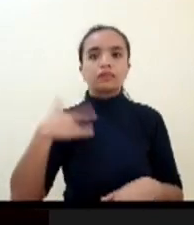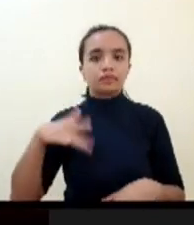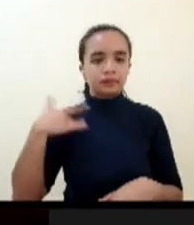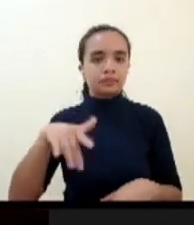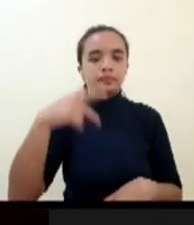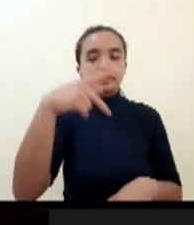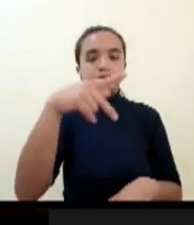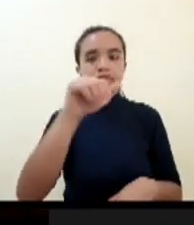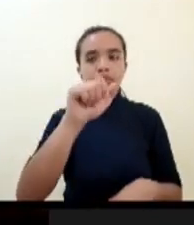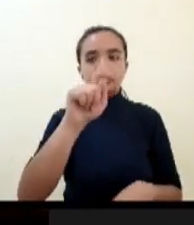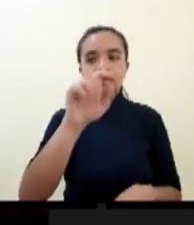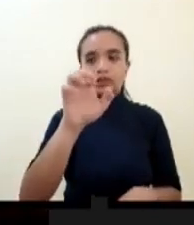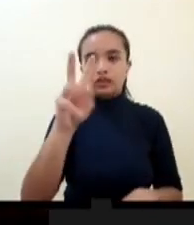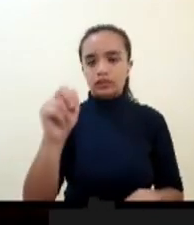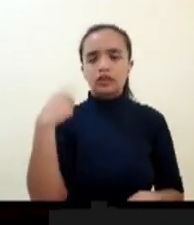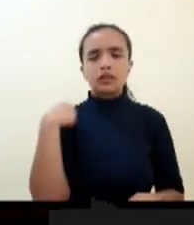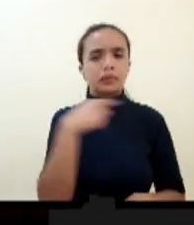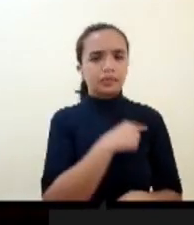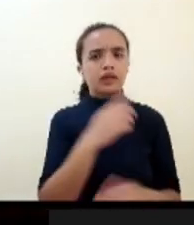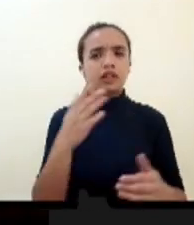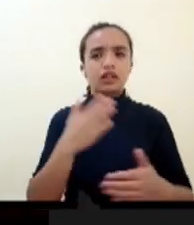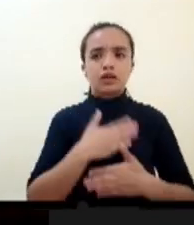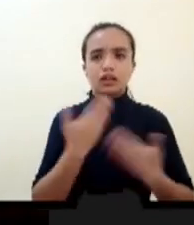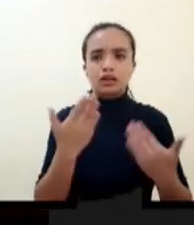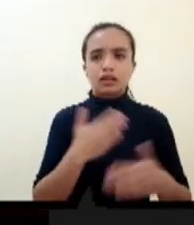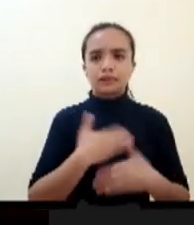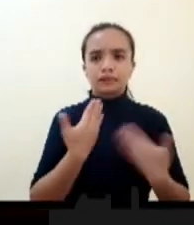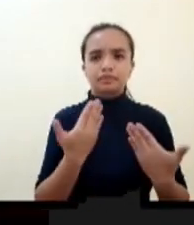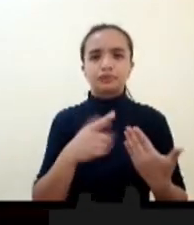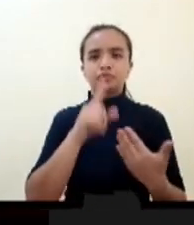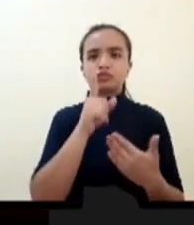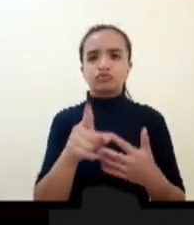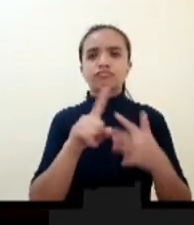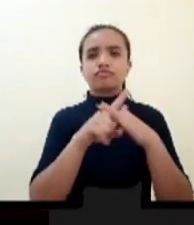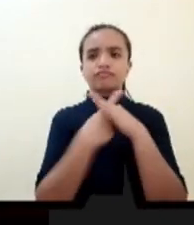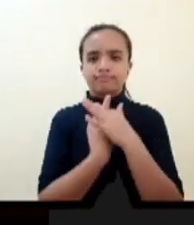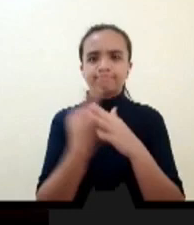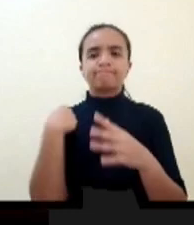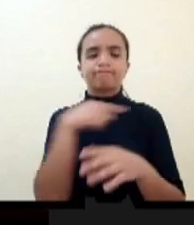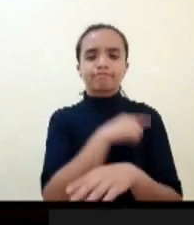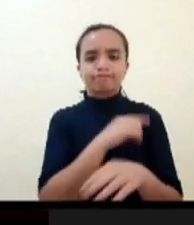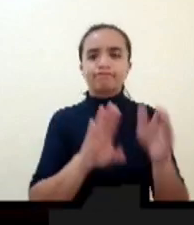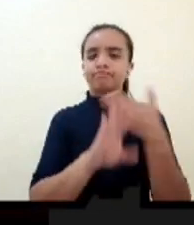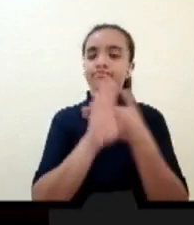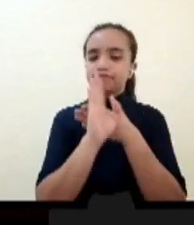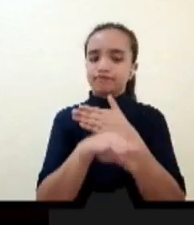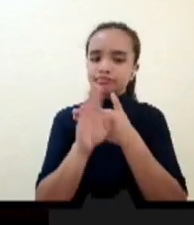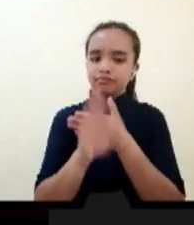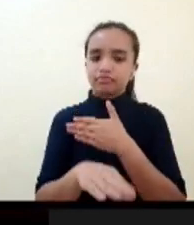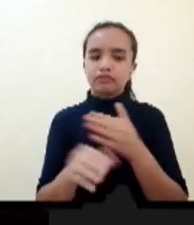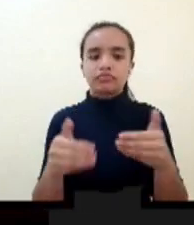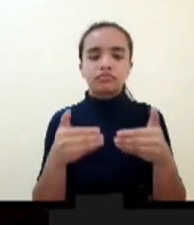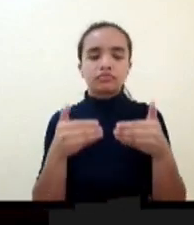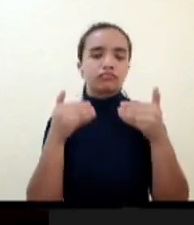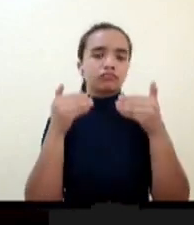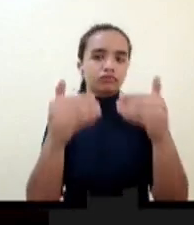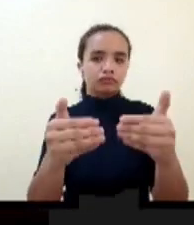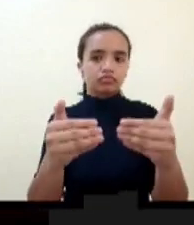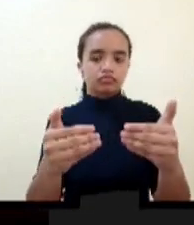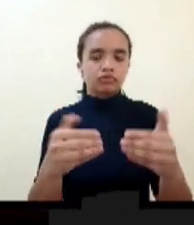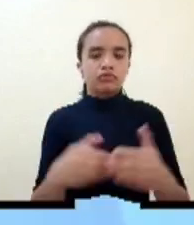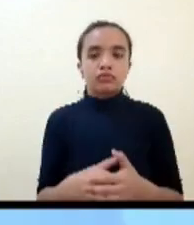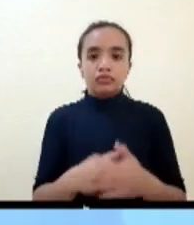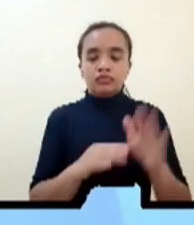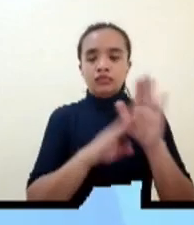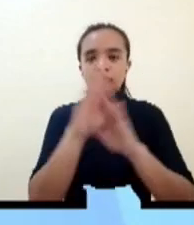nandito. At natutuwa kami na mukhang nag-start na tayo na bumalik, no, at itaguyod ang ating